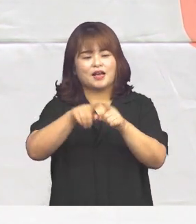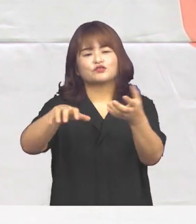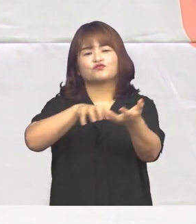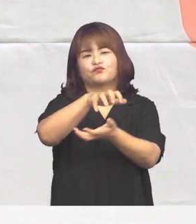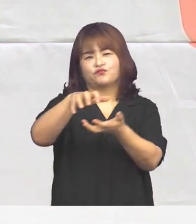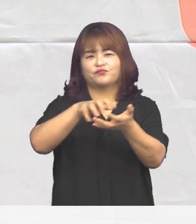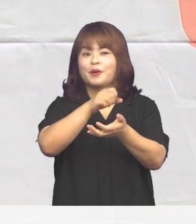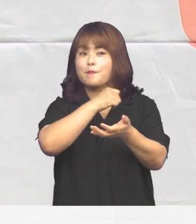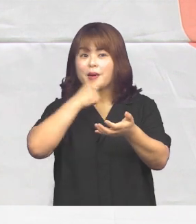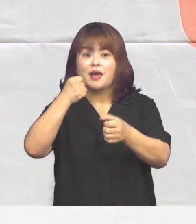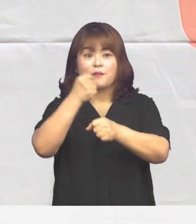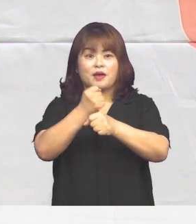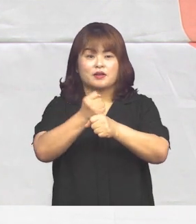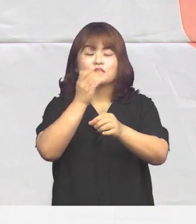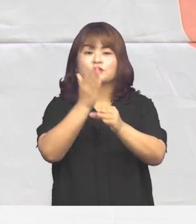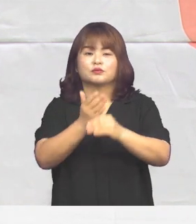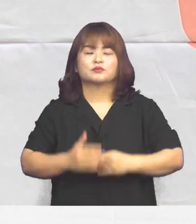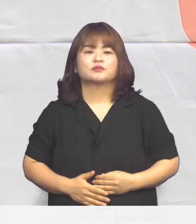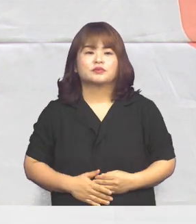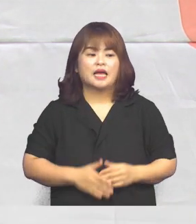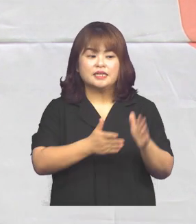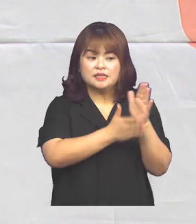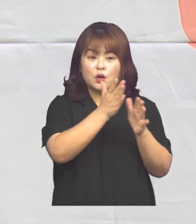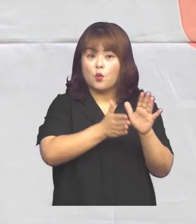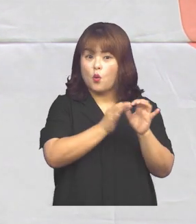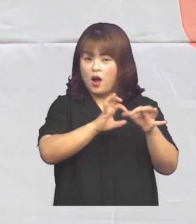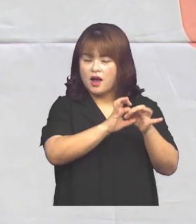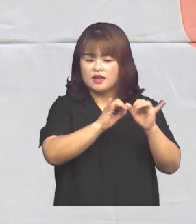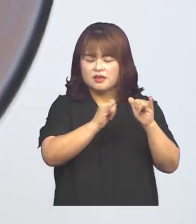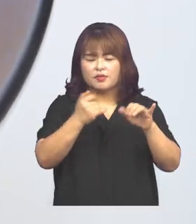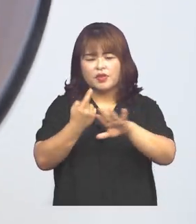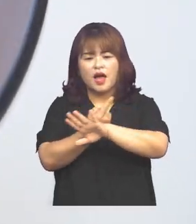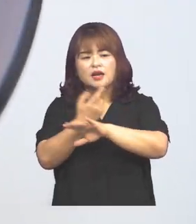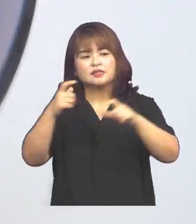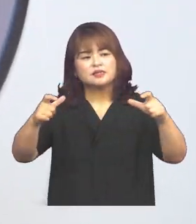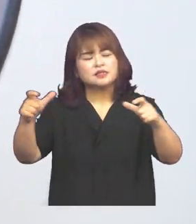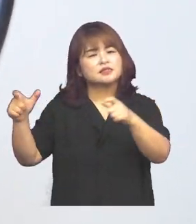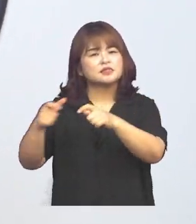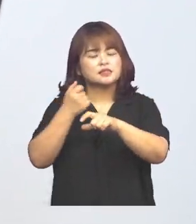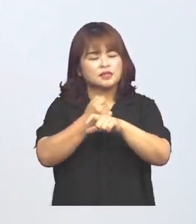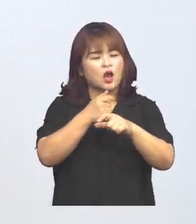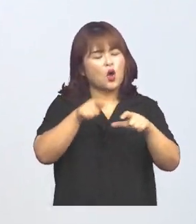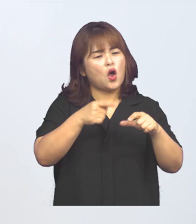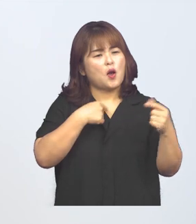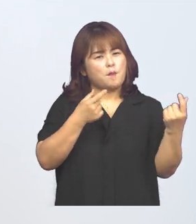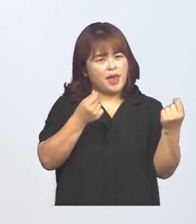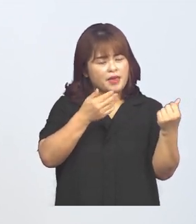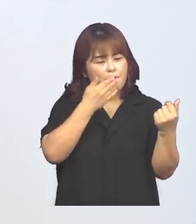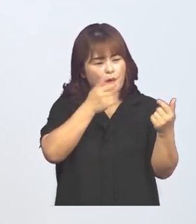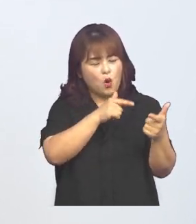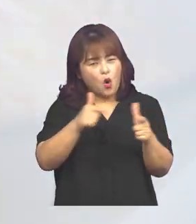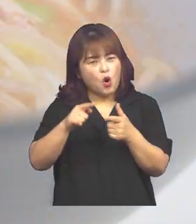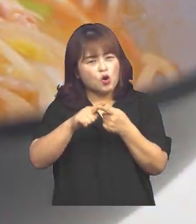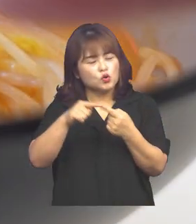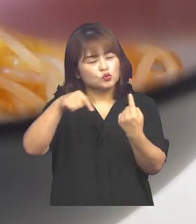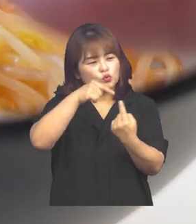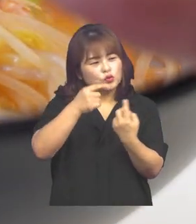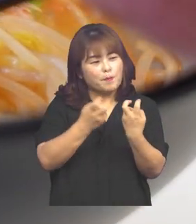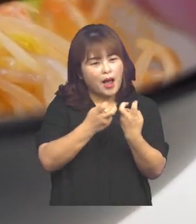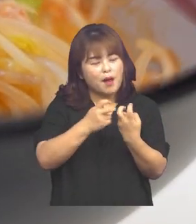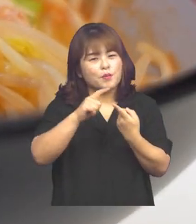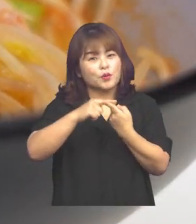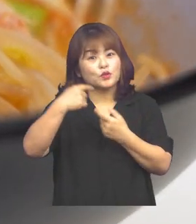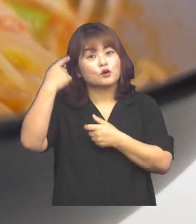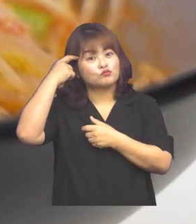버무려져 숙성되고 있습니다. 시 관계자는 타 지역에서도 밥과 함께 라면 레시피와 운영